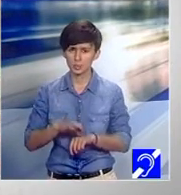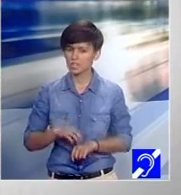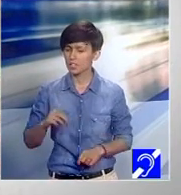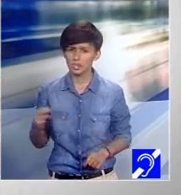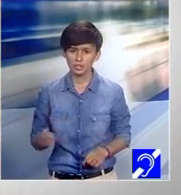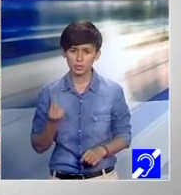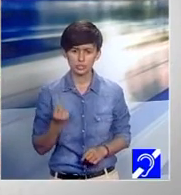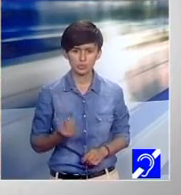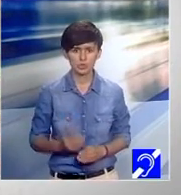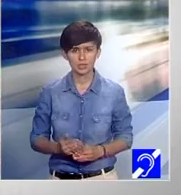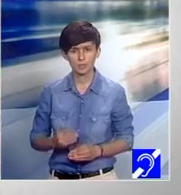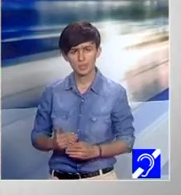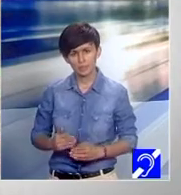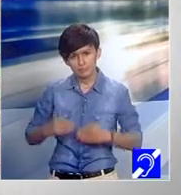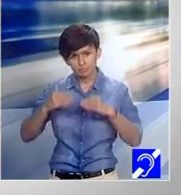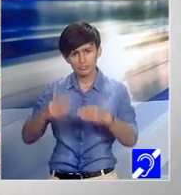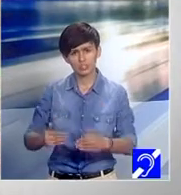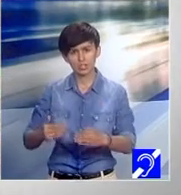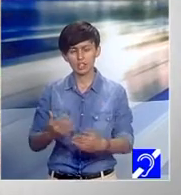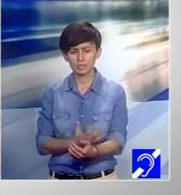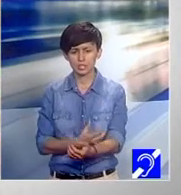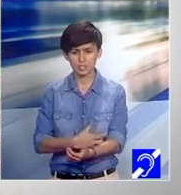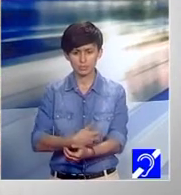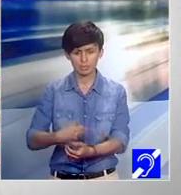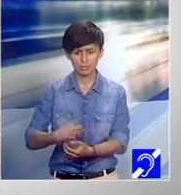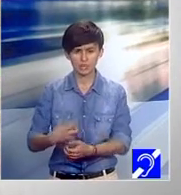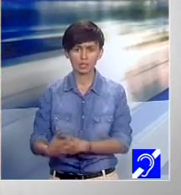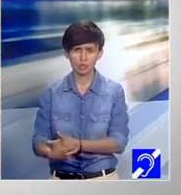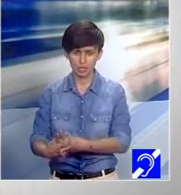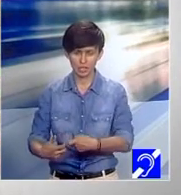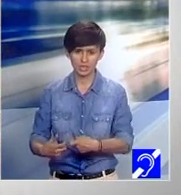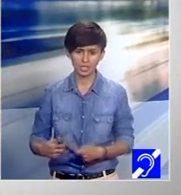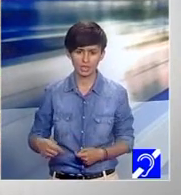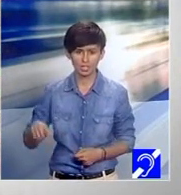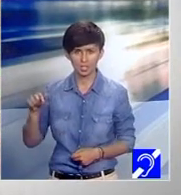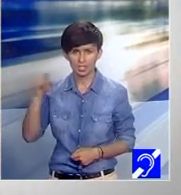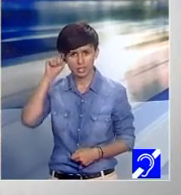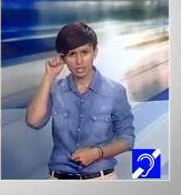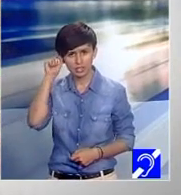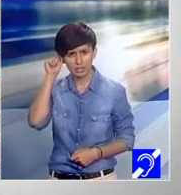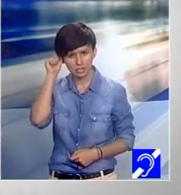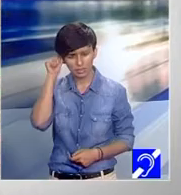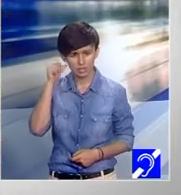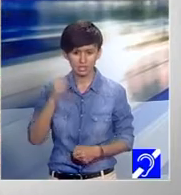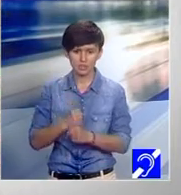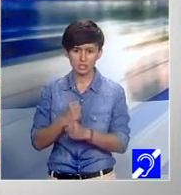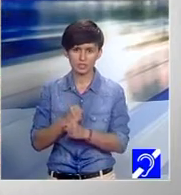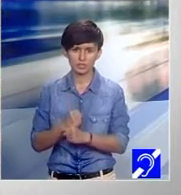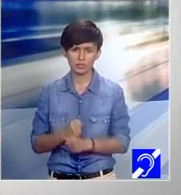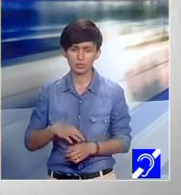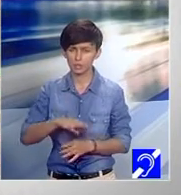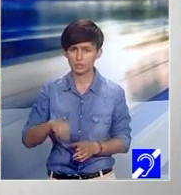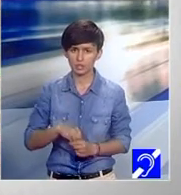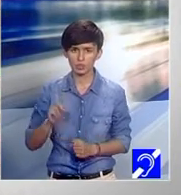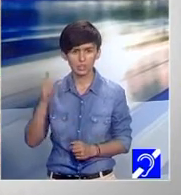se amână recoltarea, tura următoare crede că recoltarea s-a produs, părintele nu știe nimic și scapă. Deci există